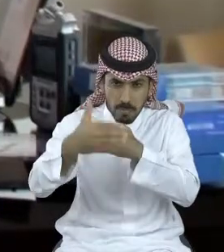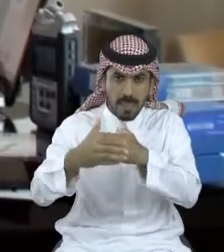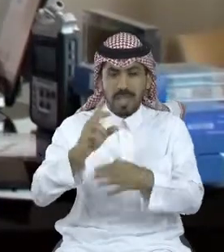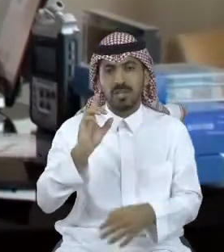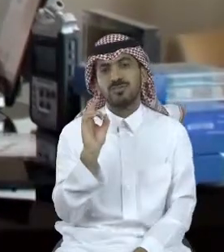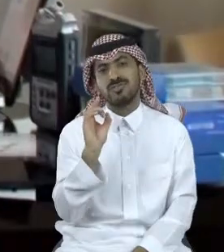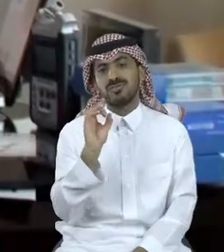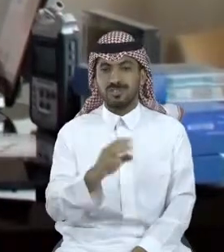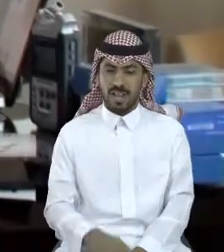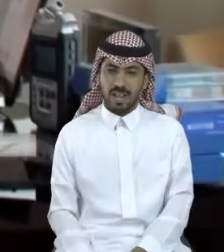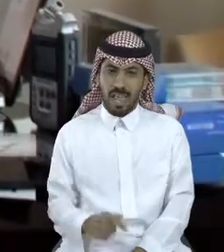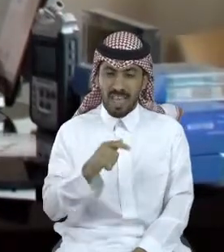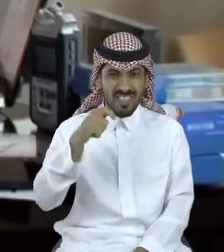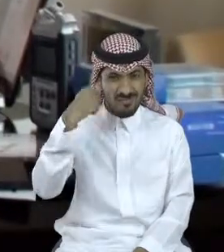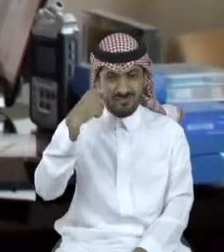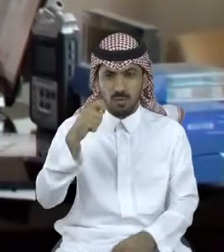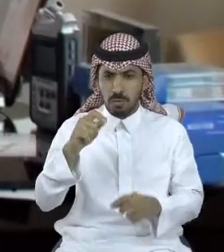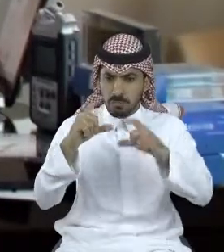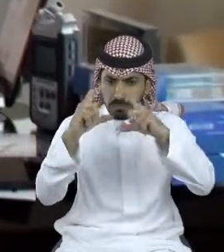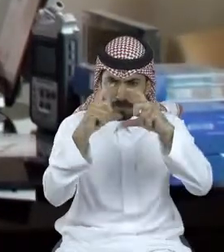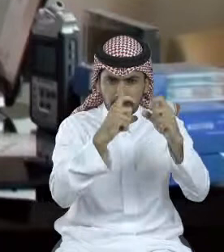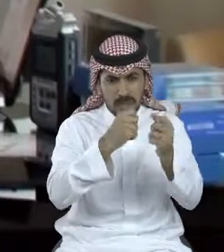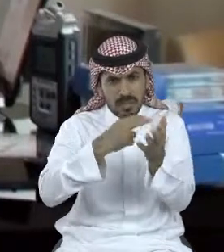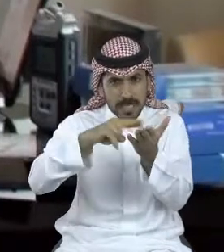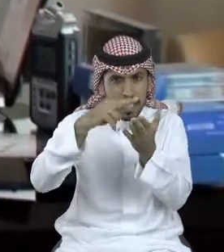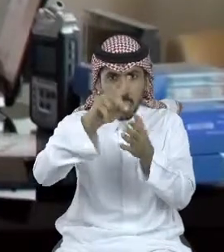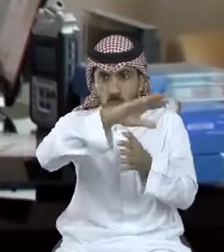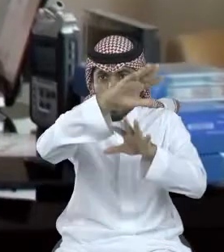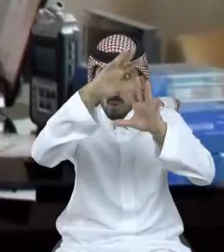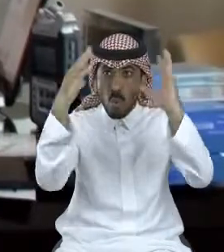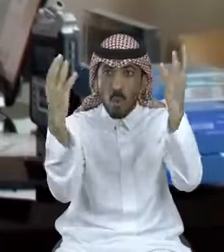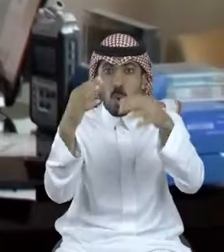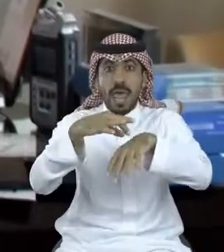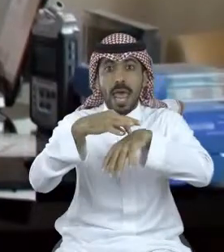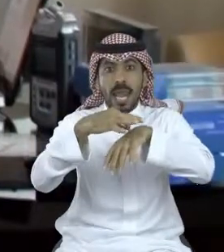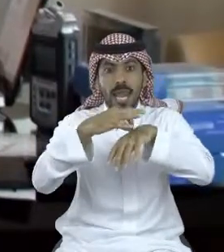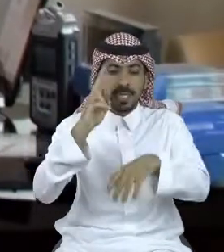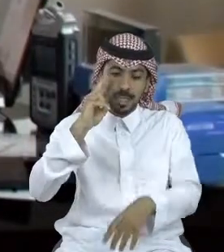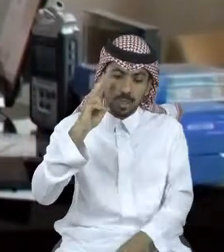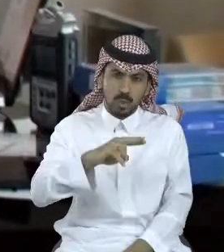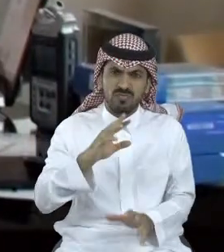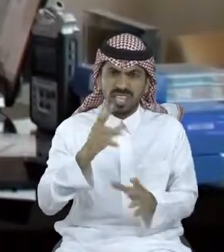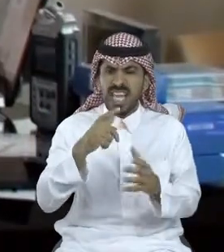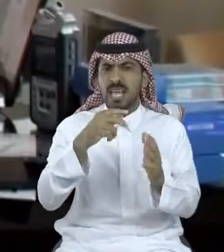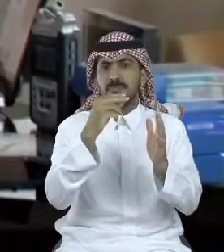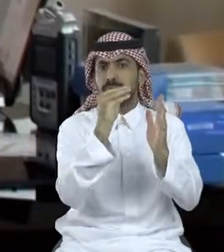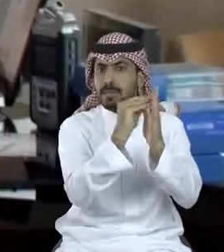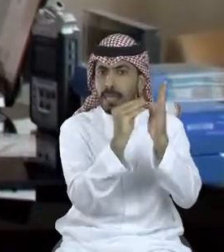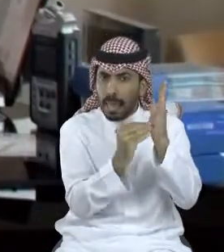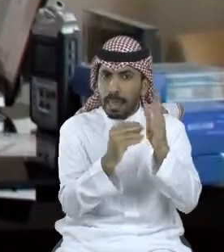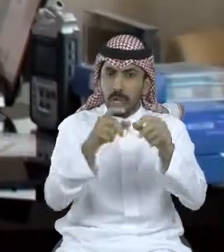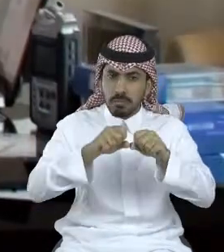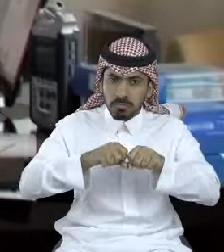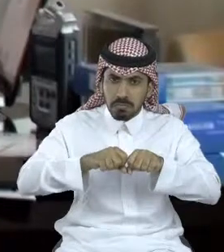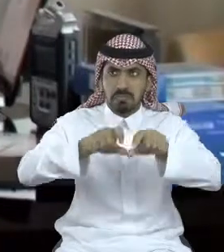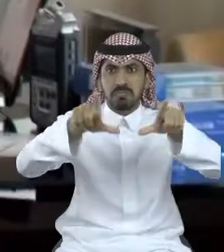الان اللي هو اللي صورت في الفيديو ذا من امس بالليل مركب السواره، فبستمر كم يوم بعدين اعطيكم مقلخص لايف فلوج